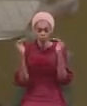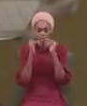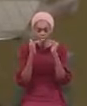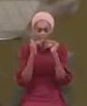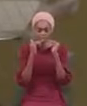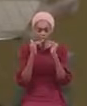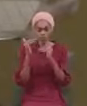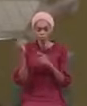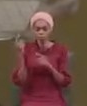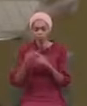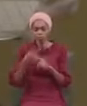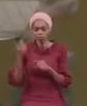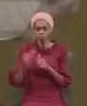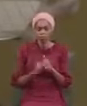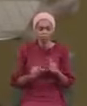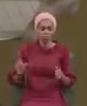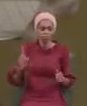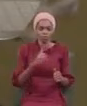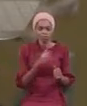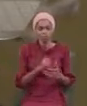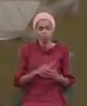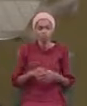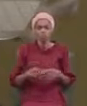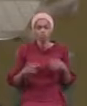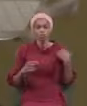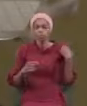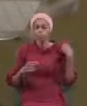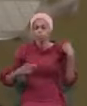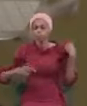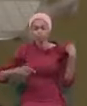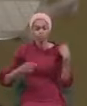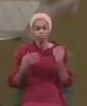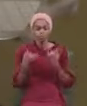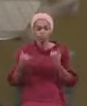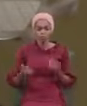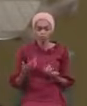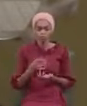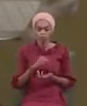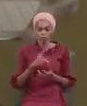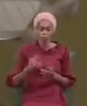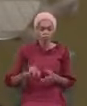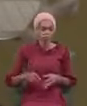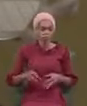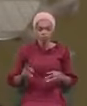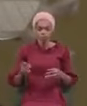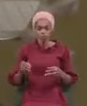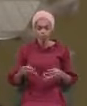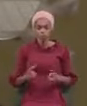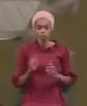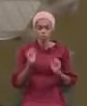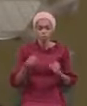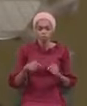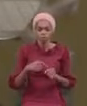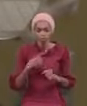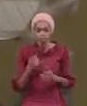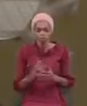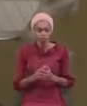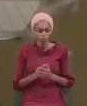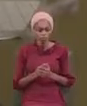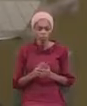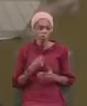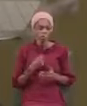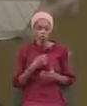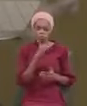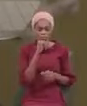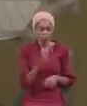pas ouvrier non c c'est la même la même réglementation la même les mêm directiv le